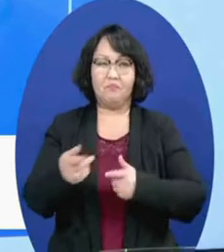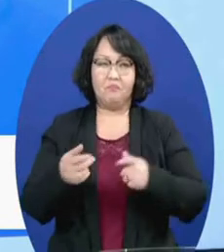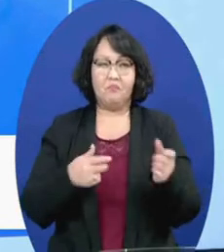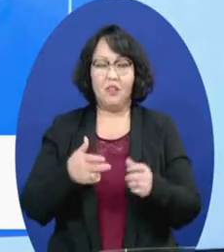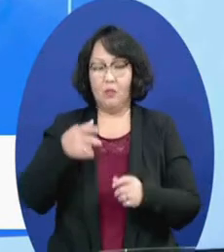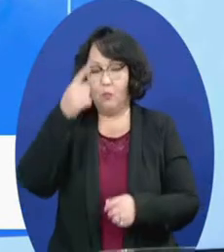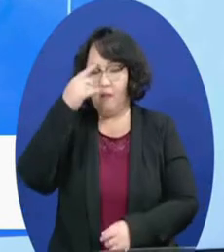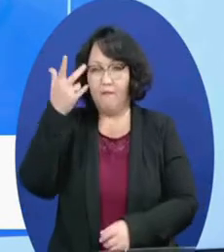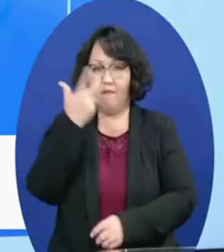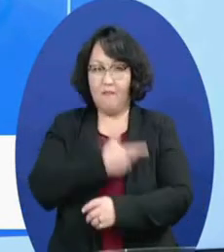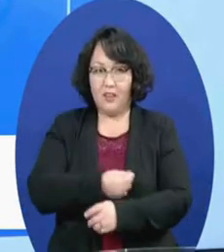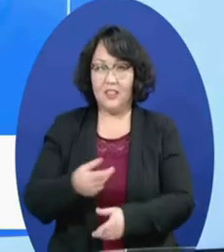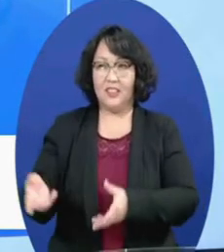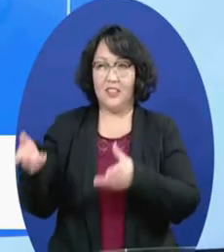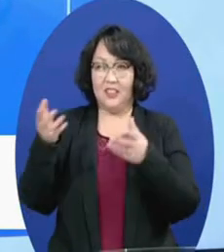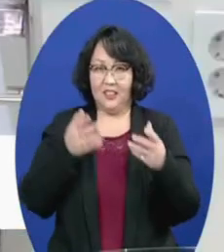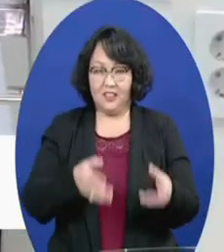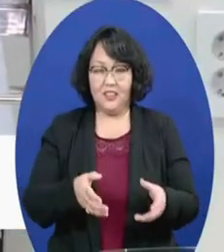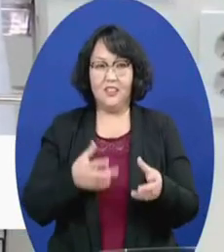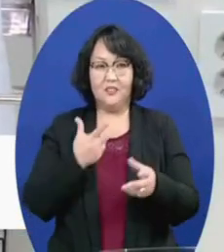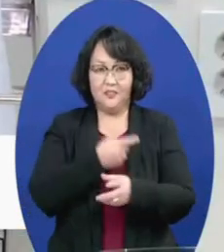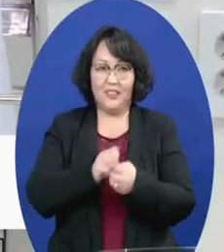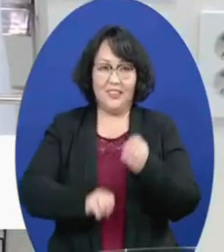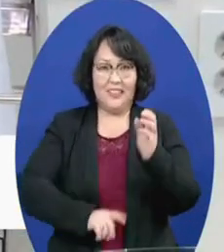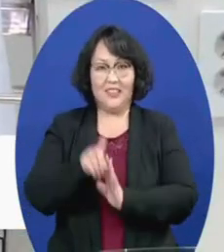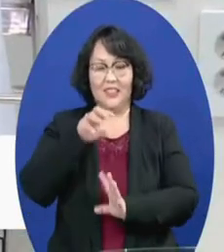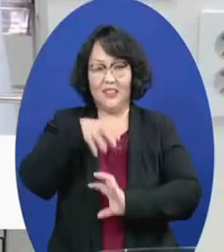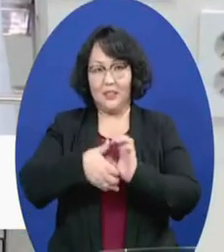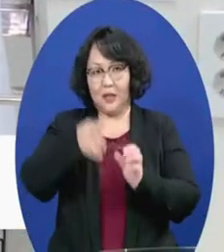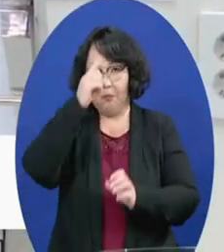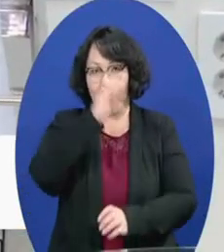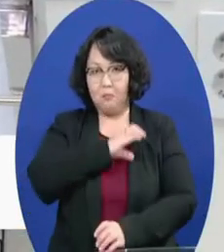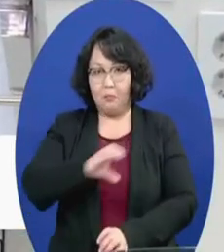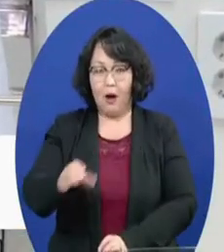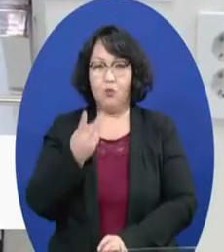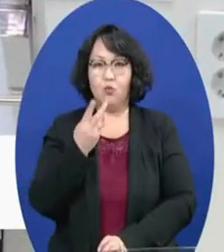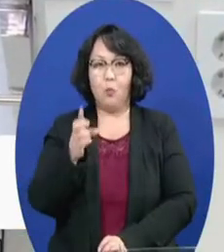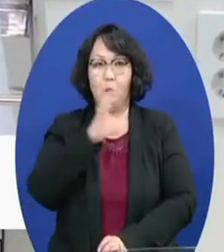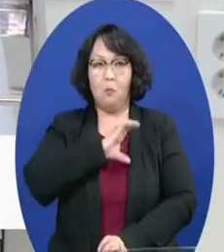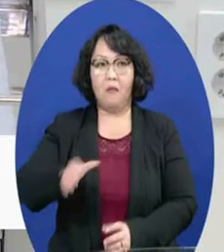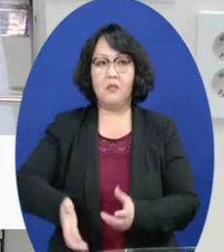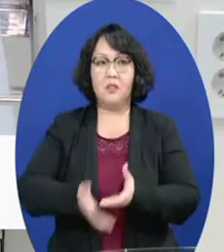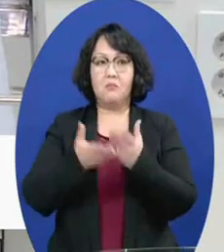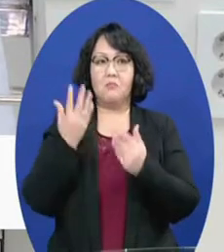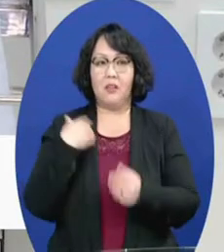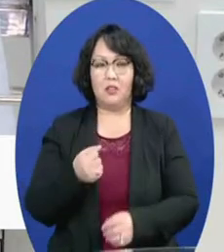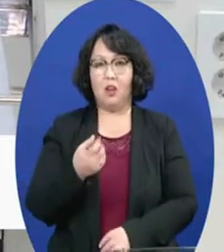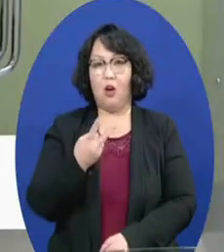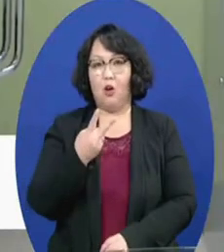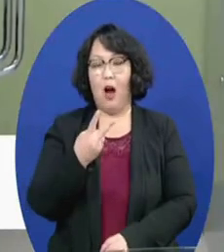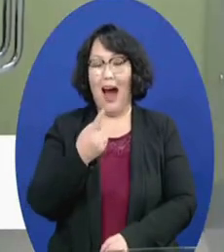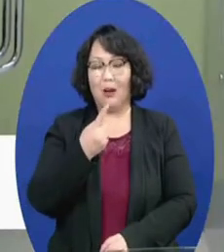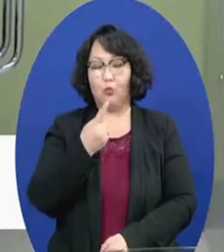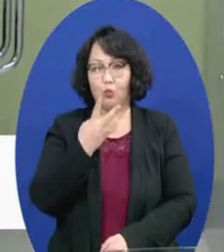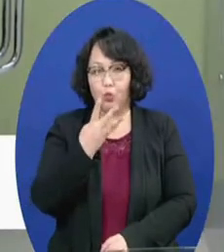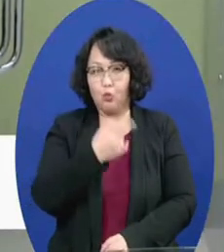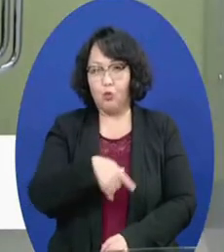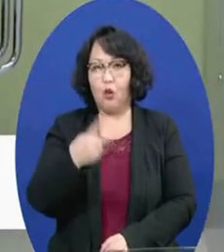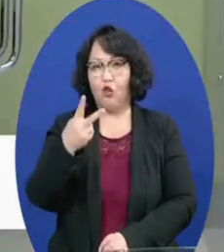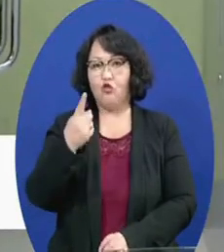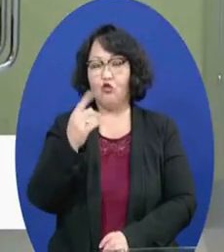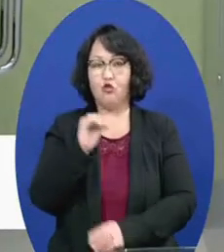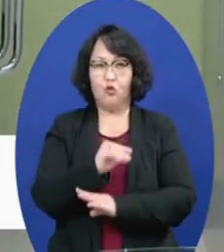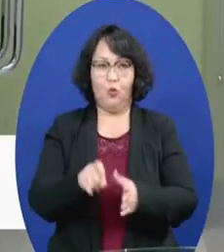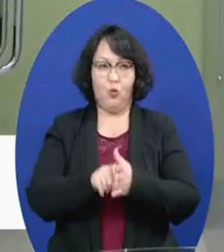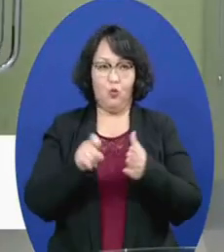орж ирж дархлаа жуулалт ийхүү эхлэхэд дэлхийн эрүүл мэндийн байгууллага нэгдсэн үндэстний байгууллагын дэмжлэг байсан юм. Одоо 14-өөс 21 хоногийн дараа COVAX